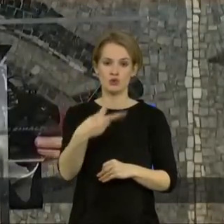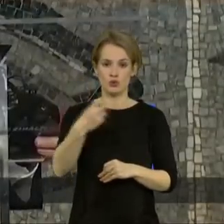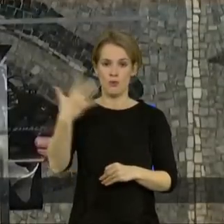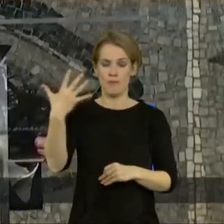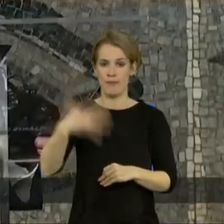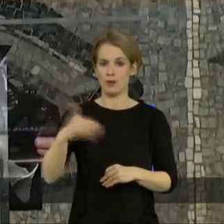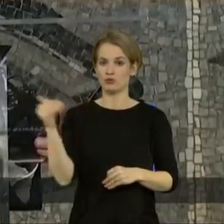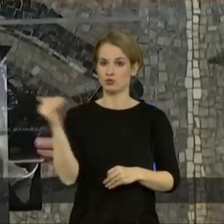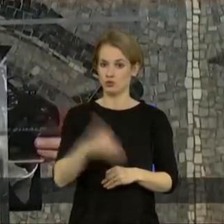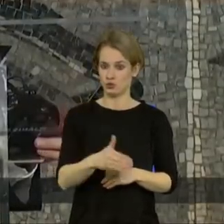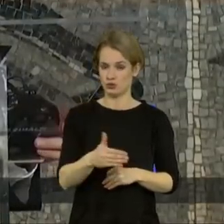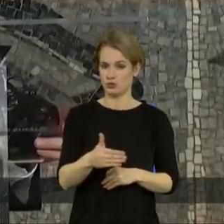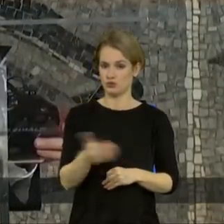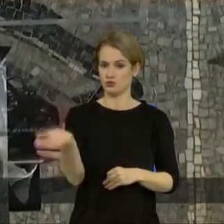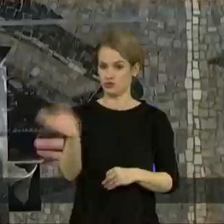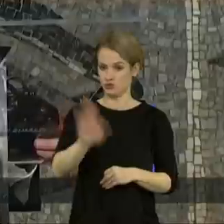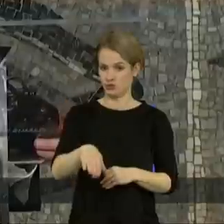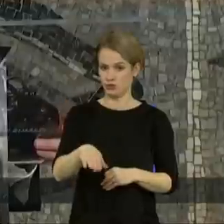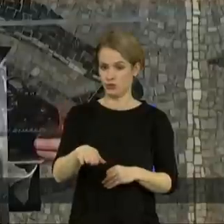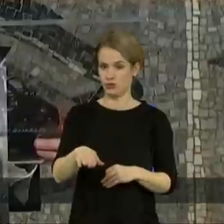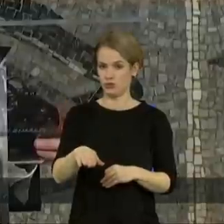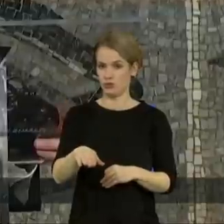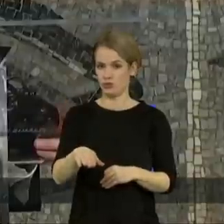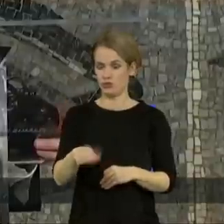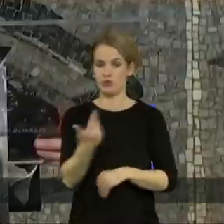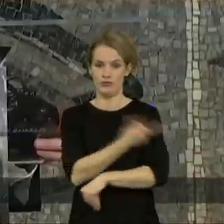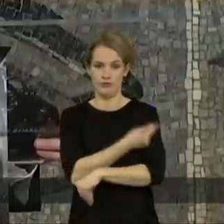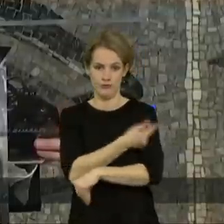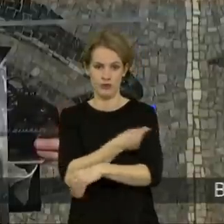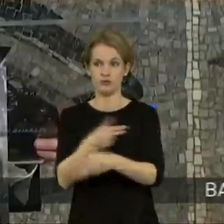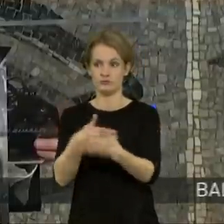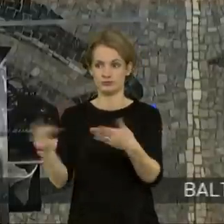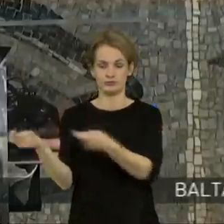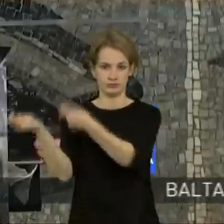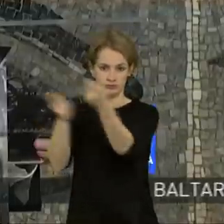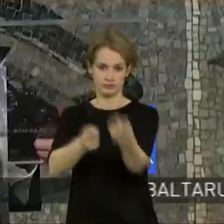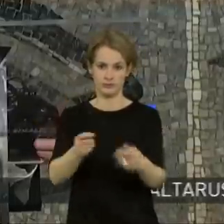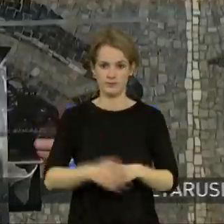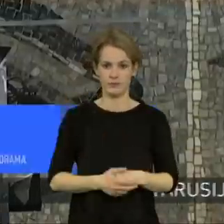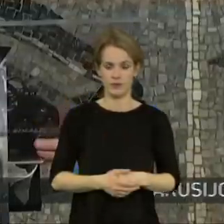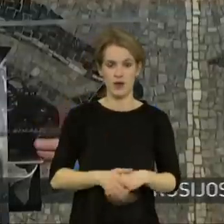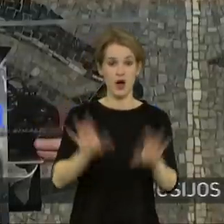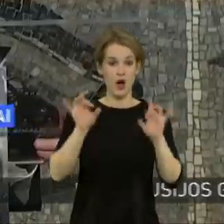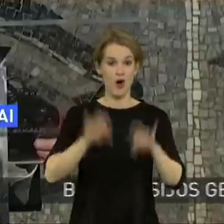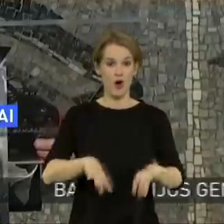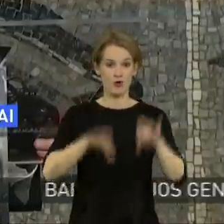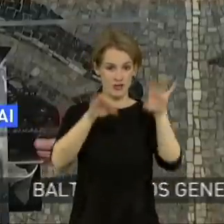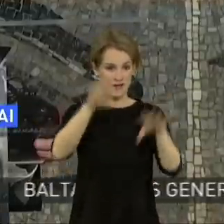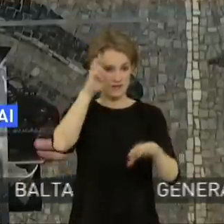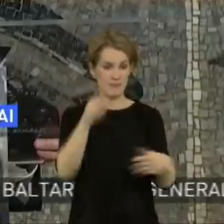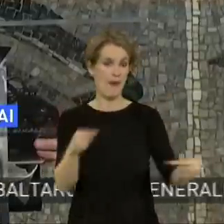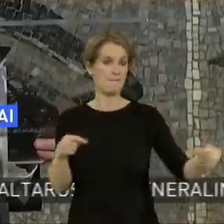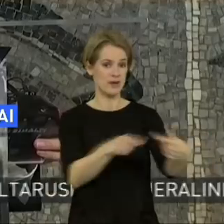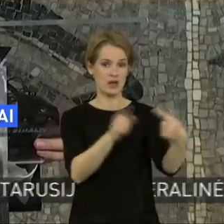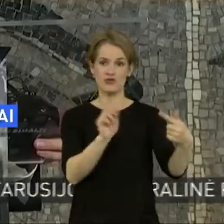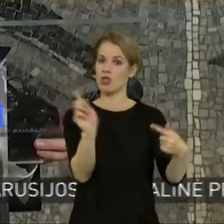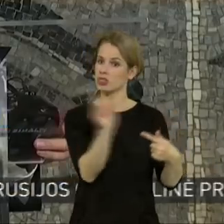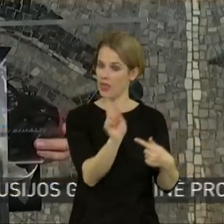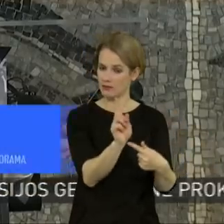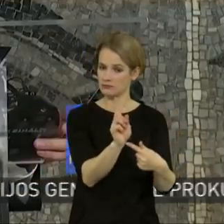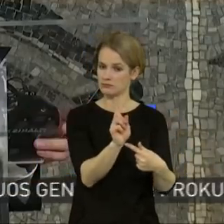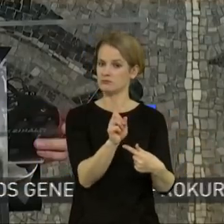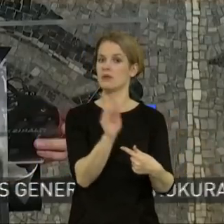250 000 dozių. Tai nėra prieš Australiją nukreiptas priešiškas veiksmas. Tiesiog pritaikėme ES sausio 30-ąją priimtą